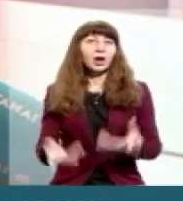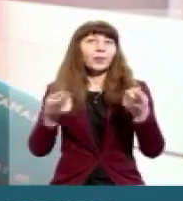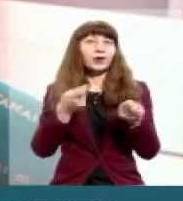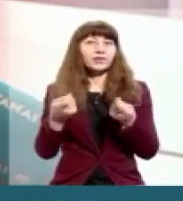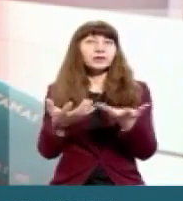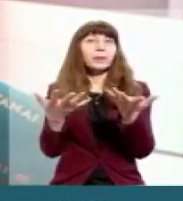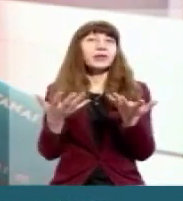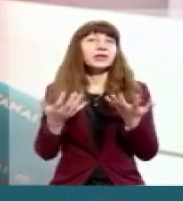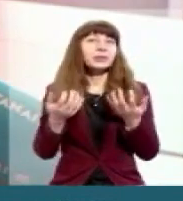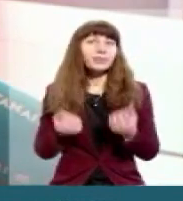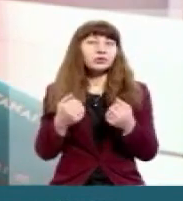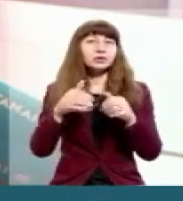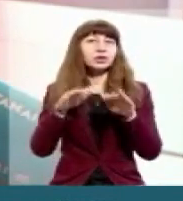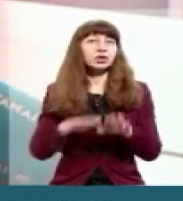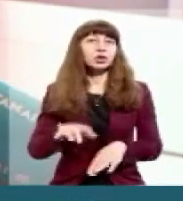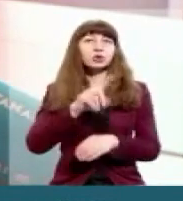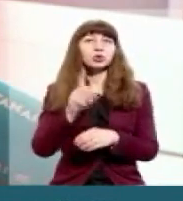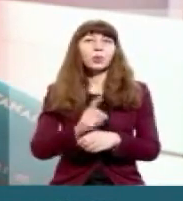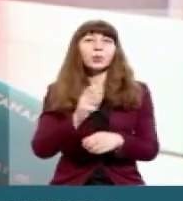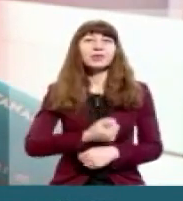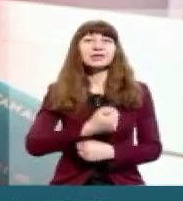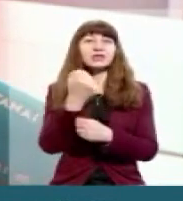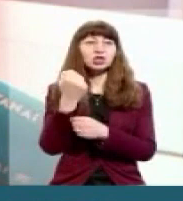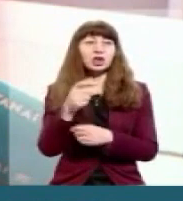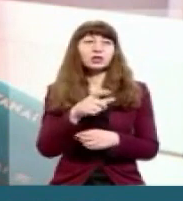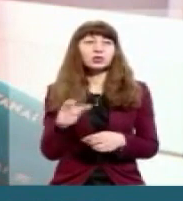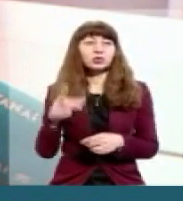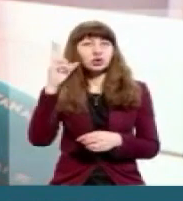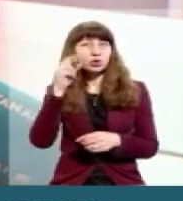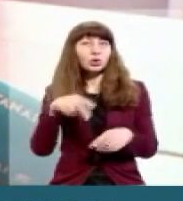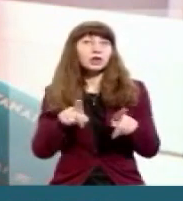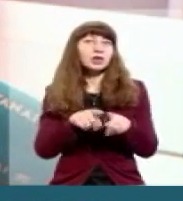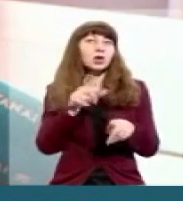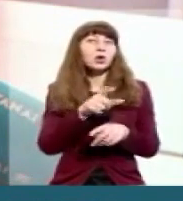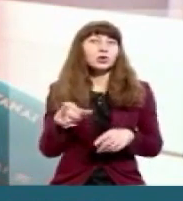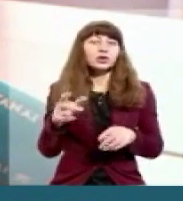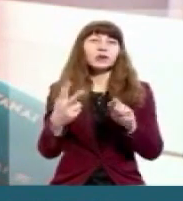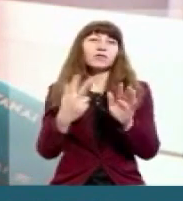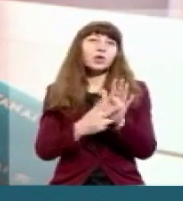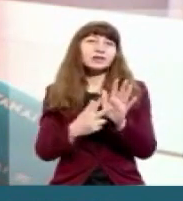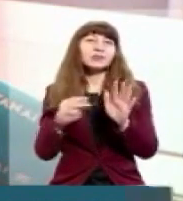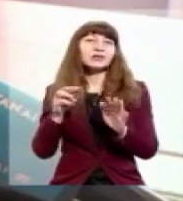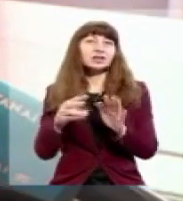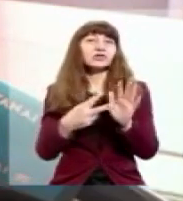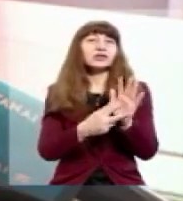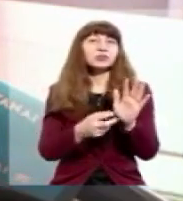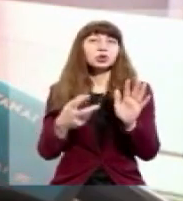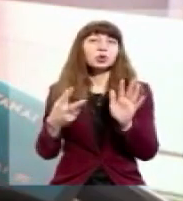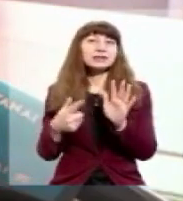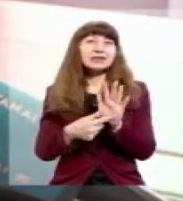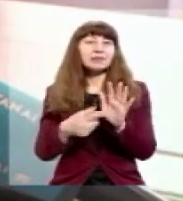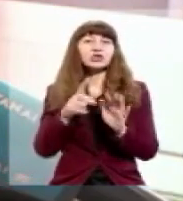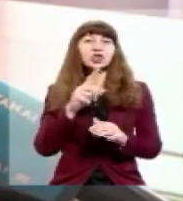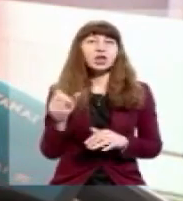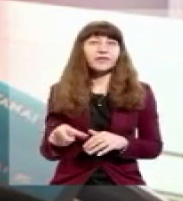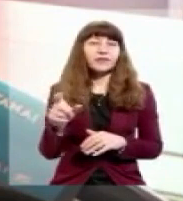Мемлекет басшысы асыраушысынан айырылғандарға қолдау ерекше екенін айтып өтті. Бұл санаттағы адамдардың саны 8877-ні құрайды.